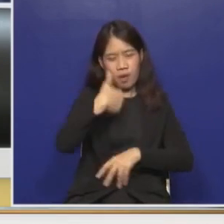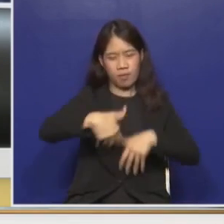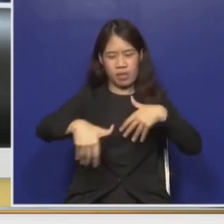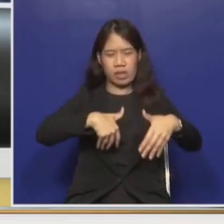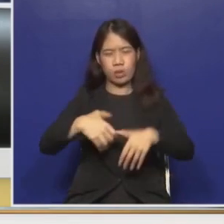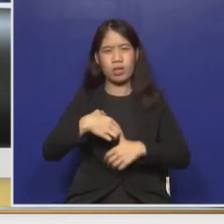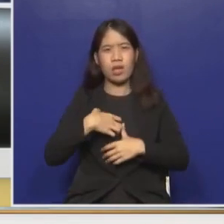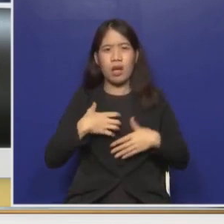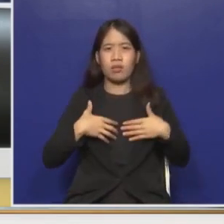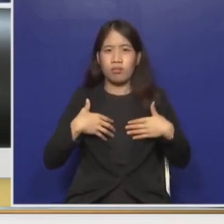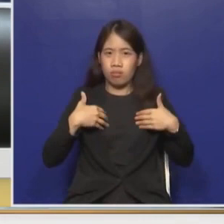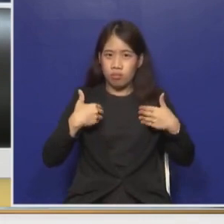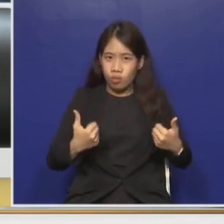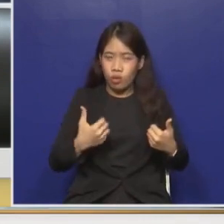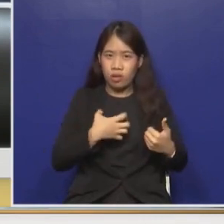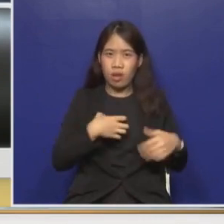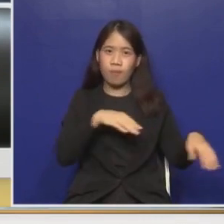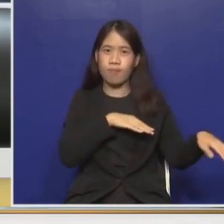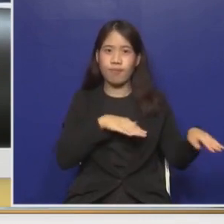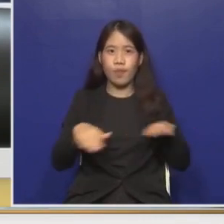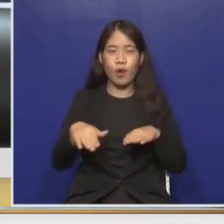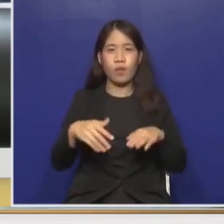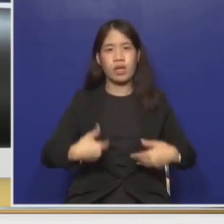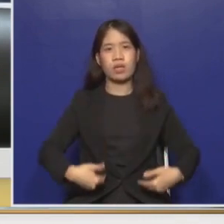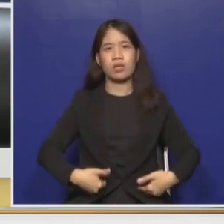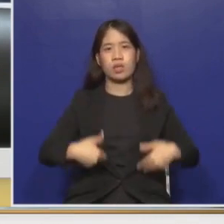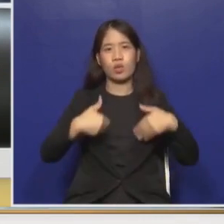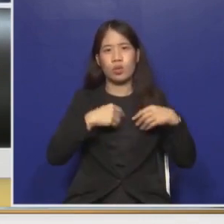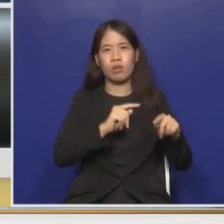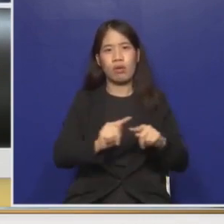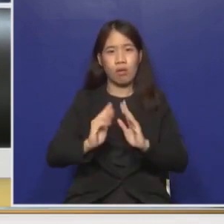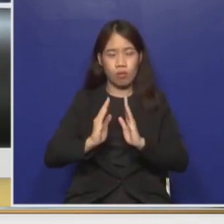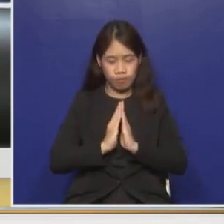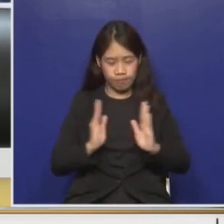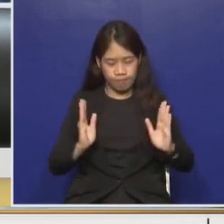ได้มีความสะดวกสบายและมีความพร้อมในการใช้ชีวิตขอบคุณท่านประทานครับ